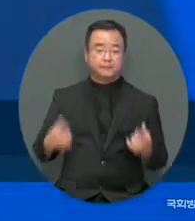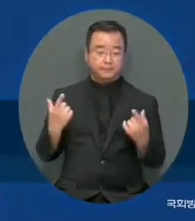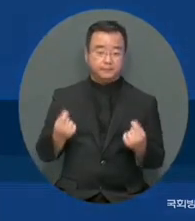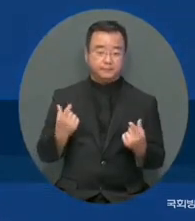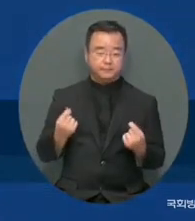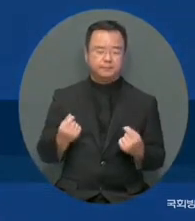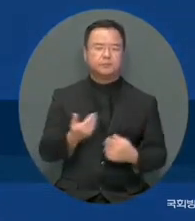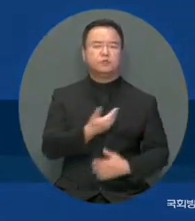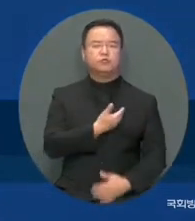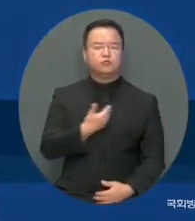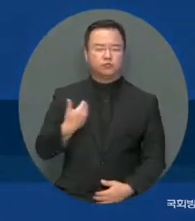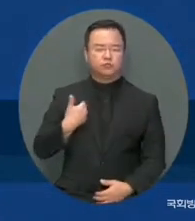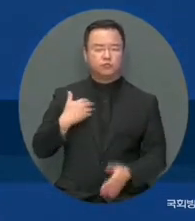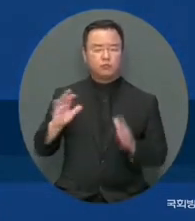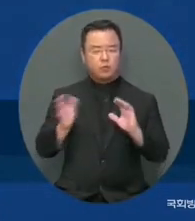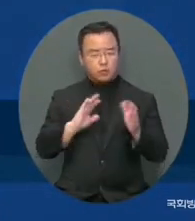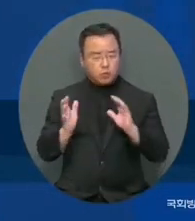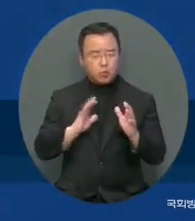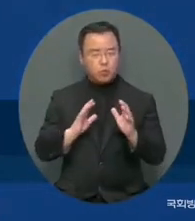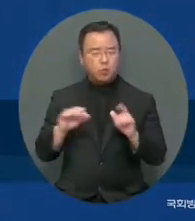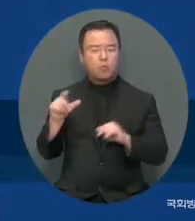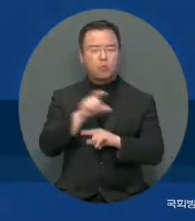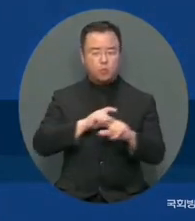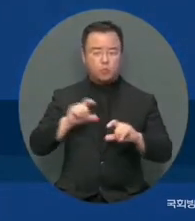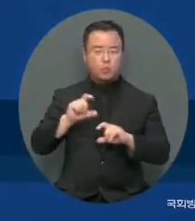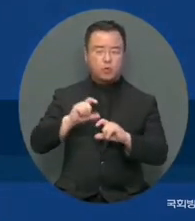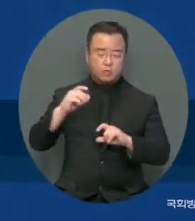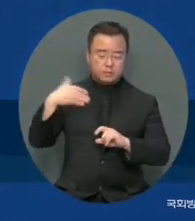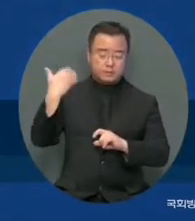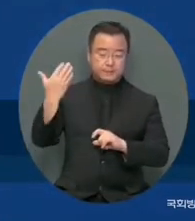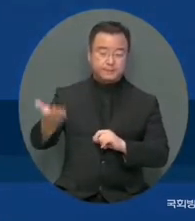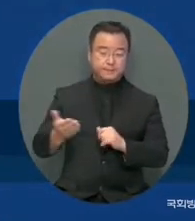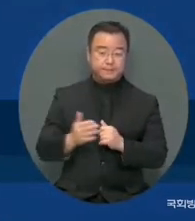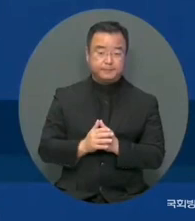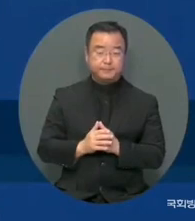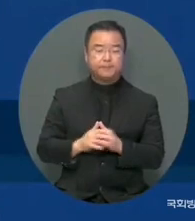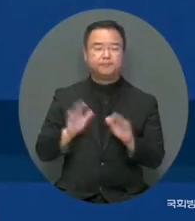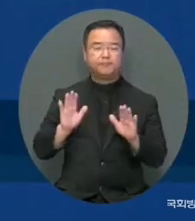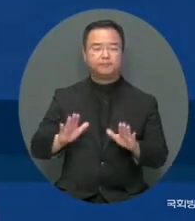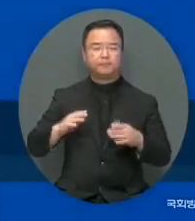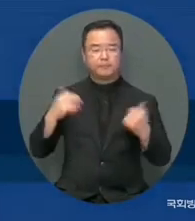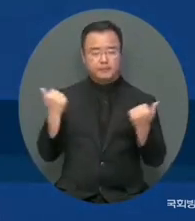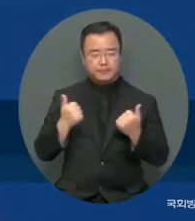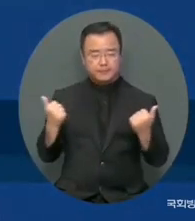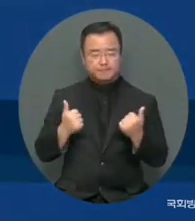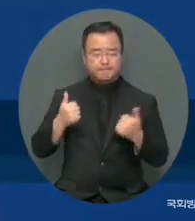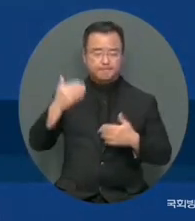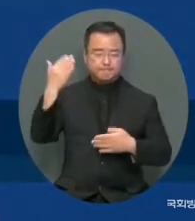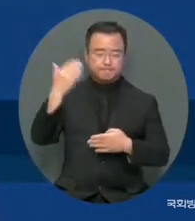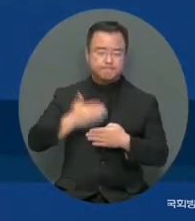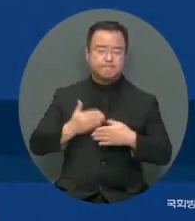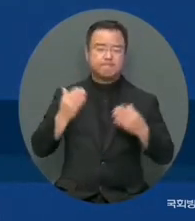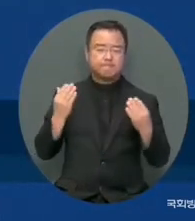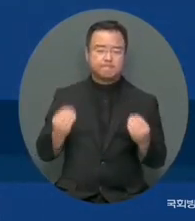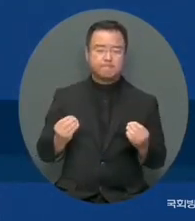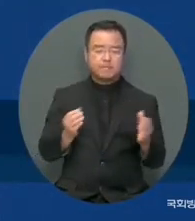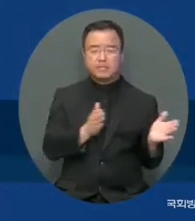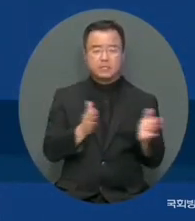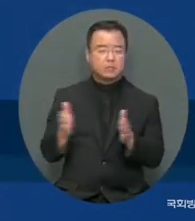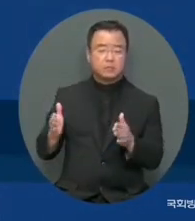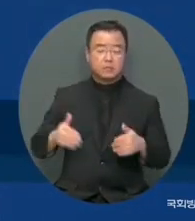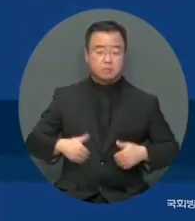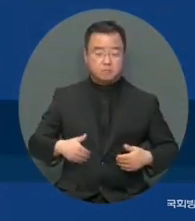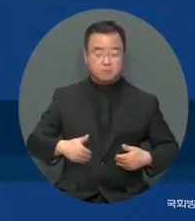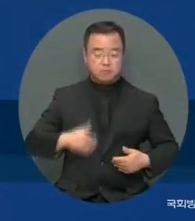충분한 토론과 숙의 과정을 거친 만큼 이제는 협상을 마무리할 시간입니다. 법으로